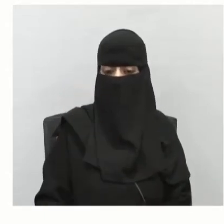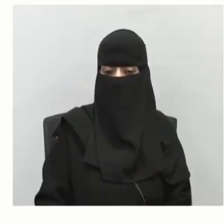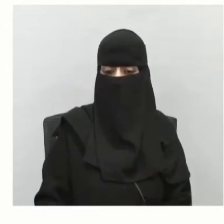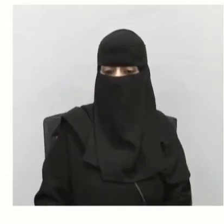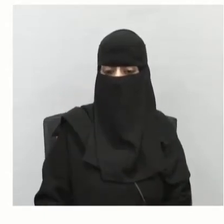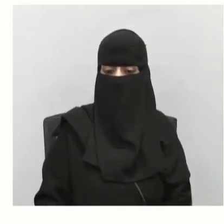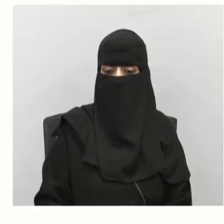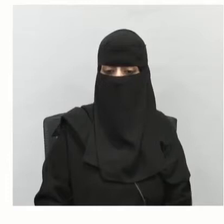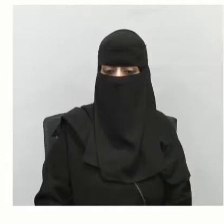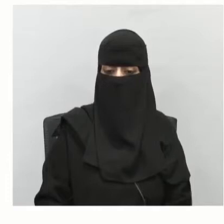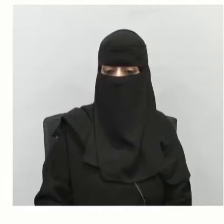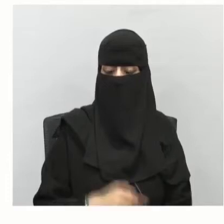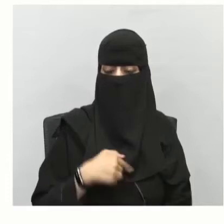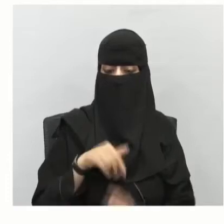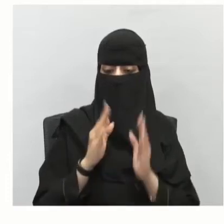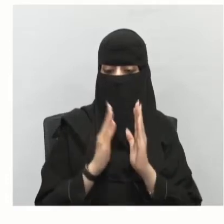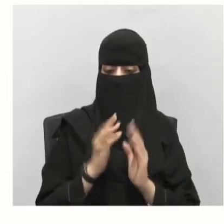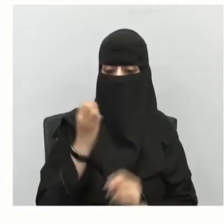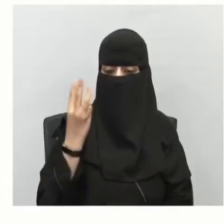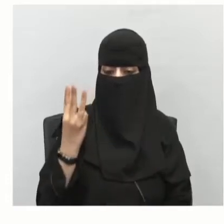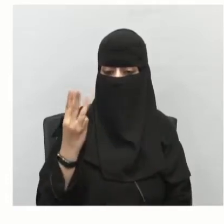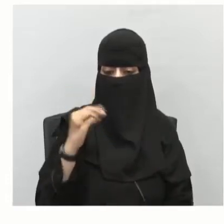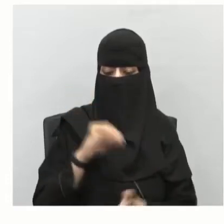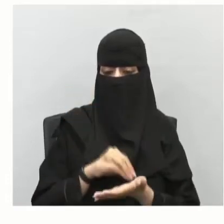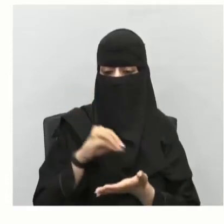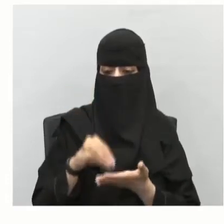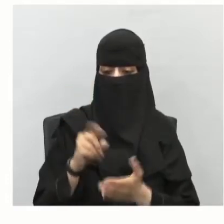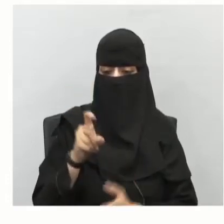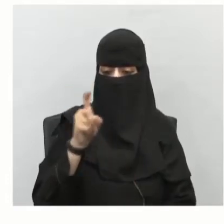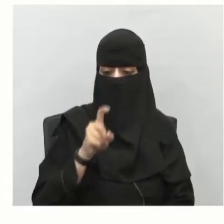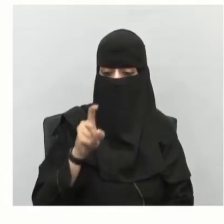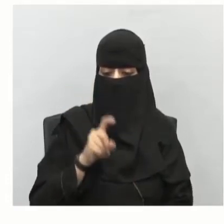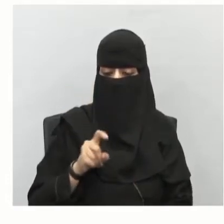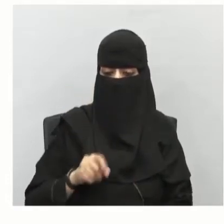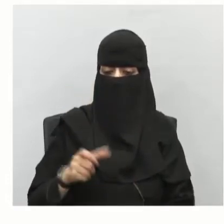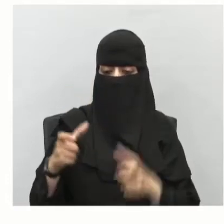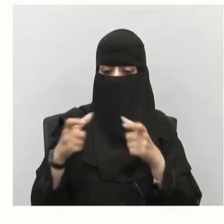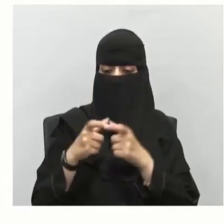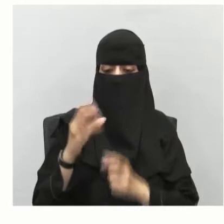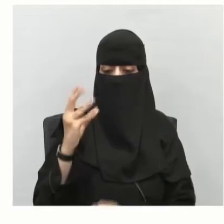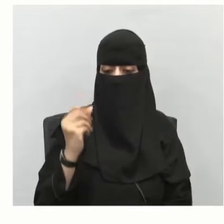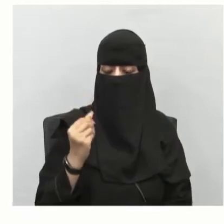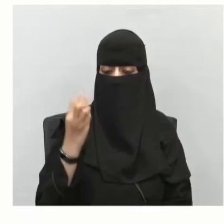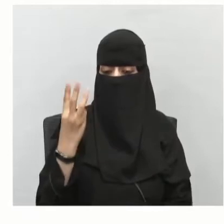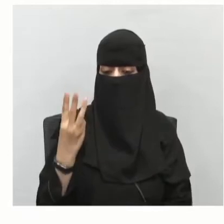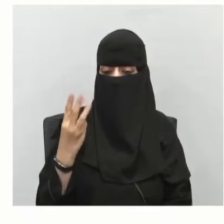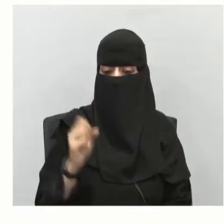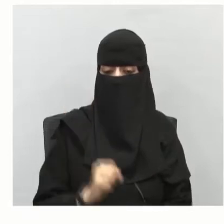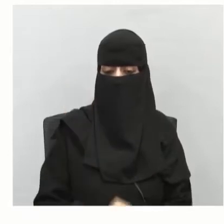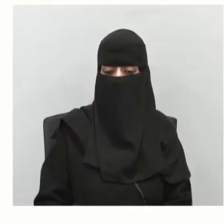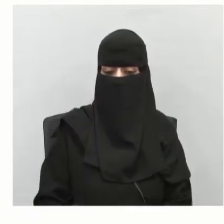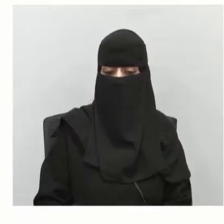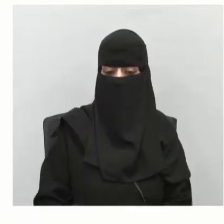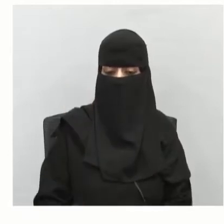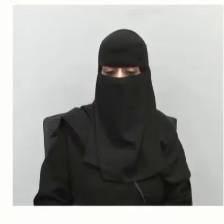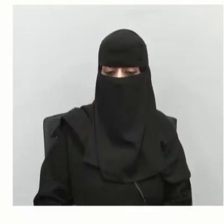أحسنتم، هنا الوحدة الثالثة. ننتقل إلى التقويم التجميعي رقم 3، هنا التقويم التجميعي